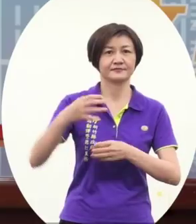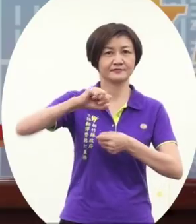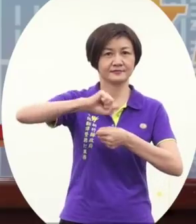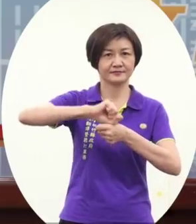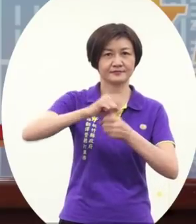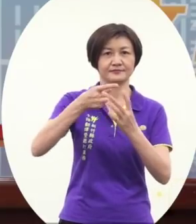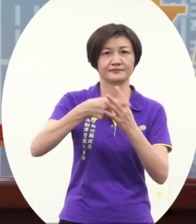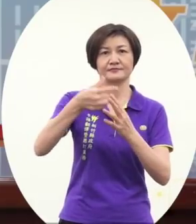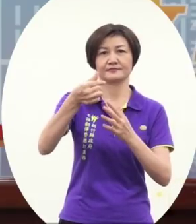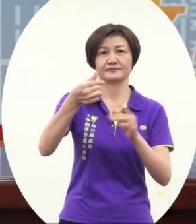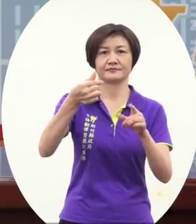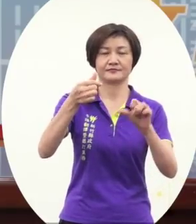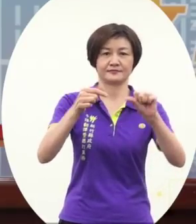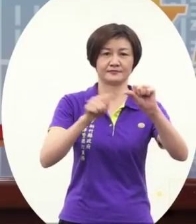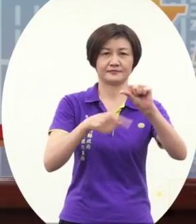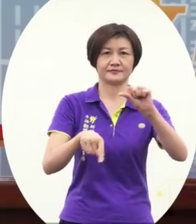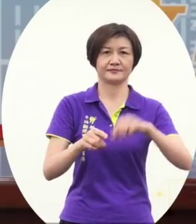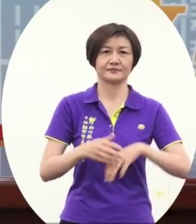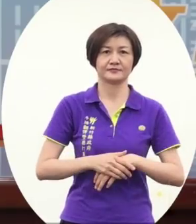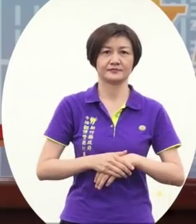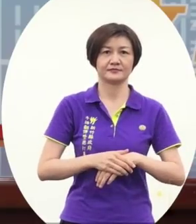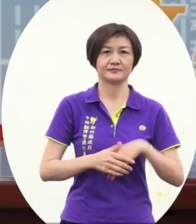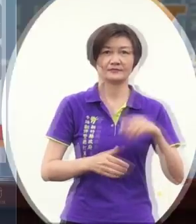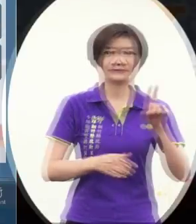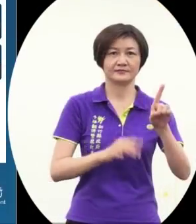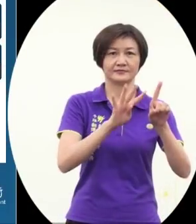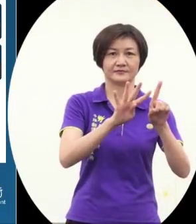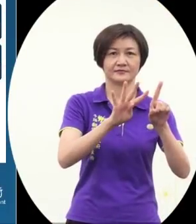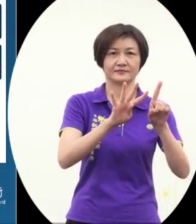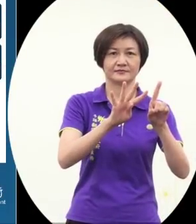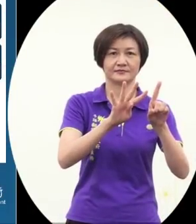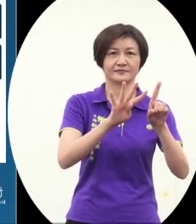案，那案号是